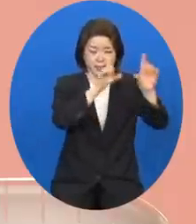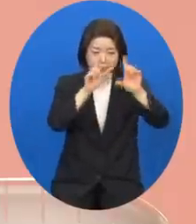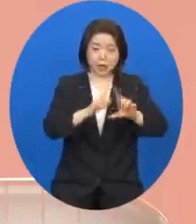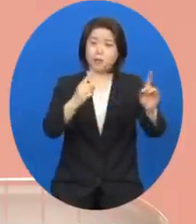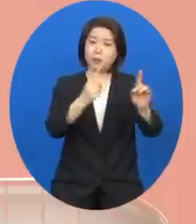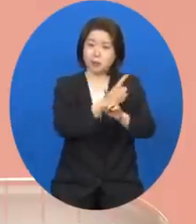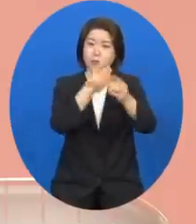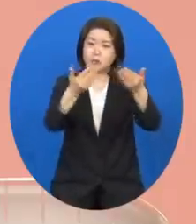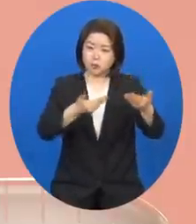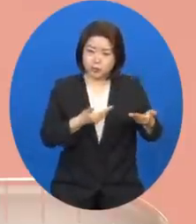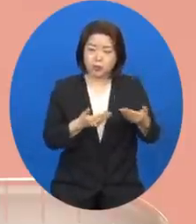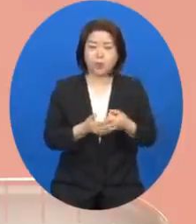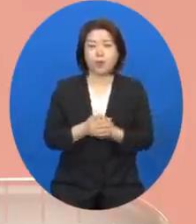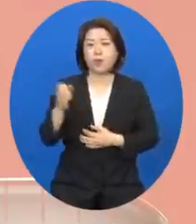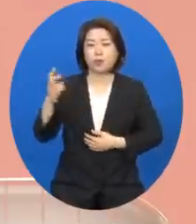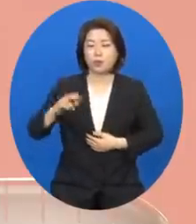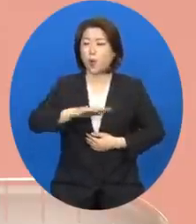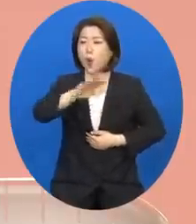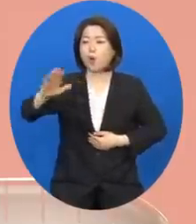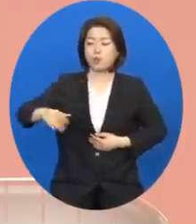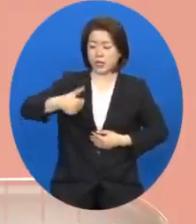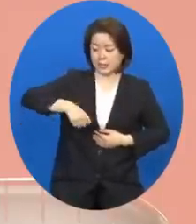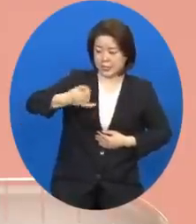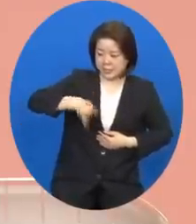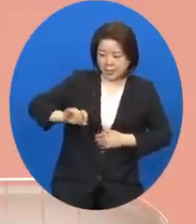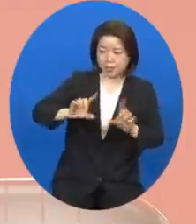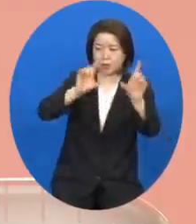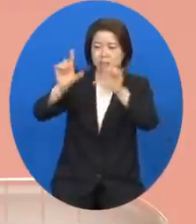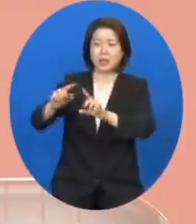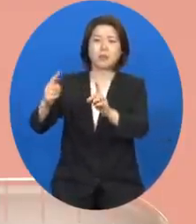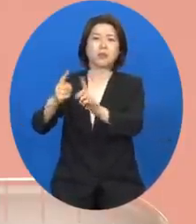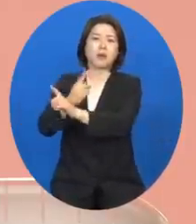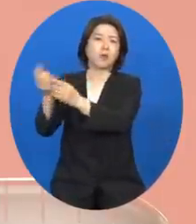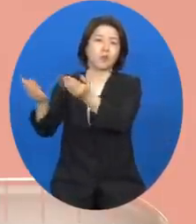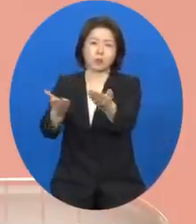바꾸시고 그리고 우리의 자녀의 삶도 바꾸십니다.